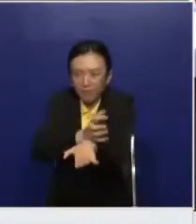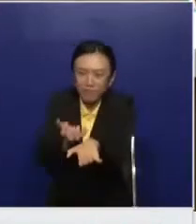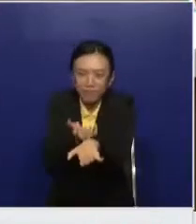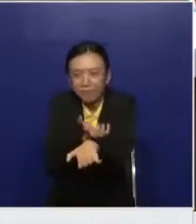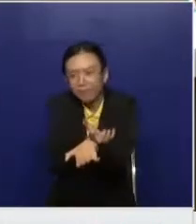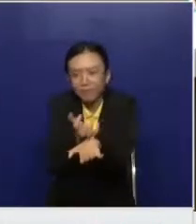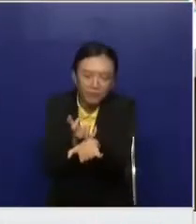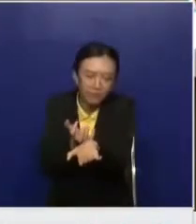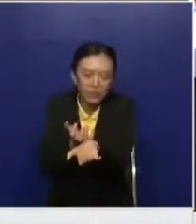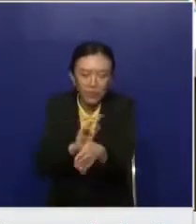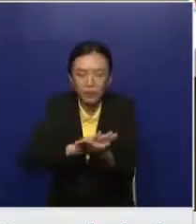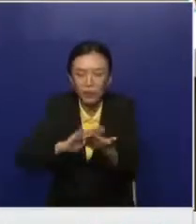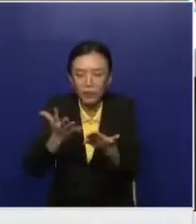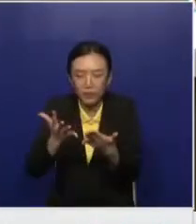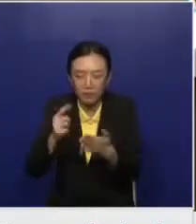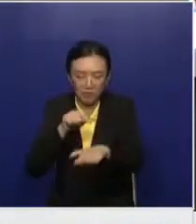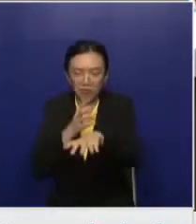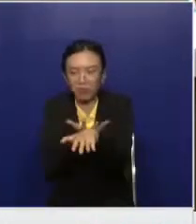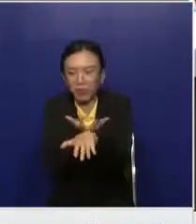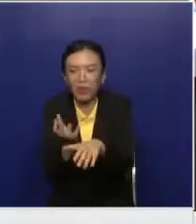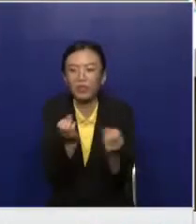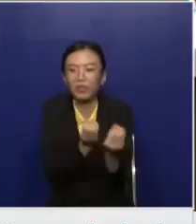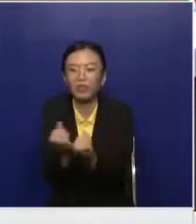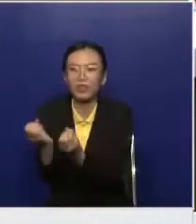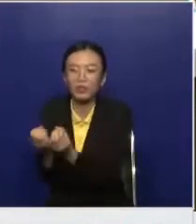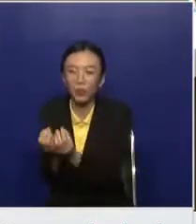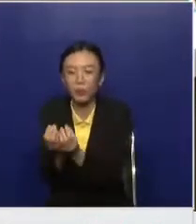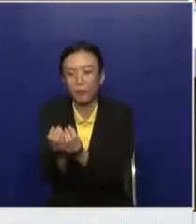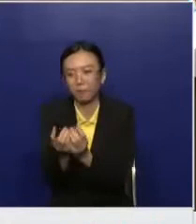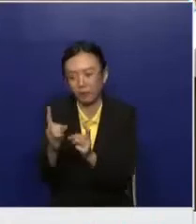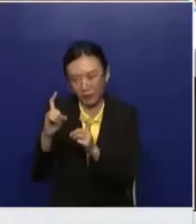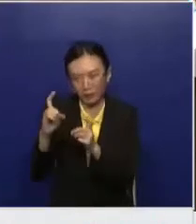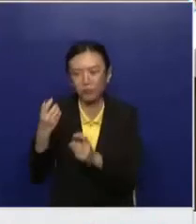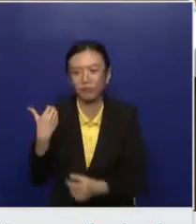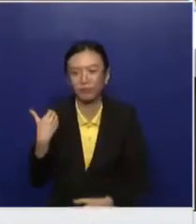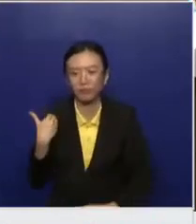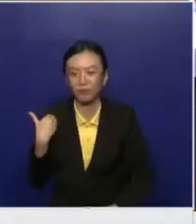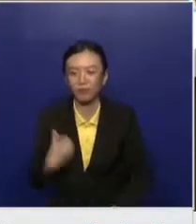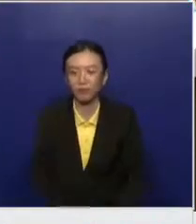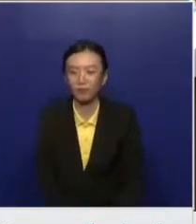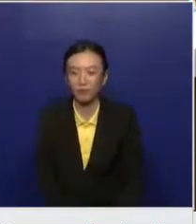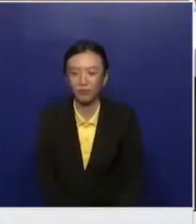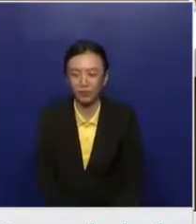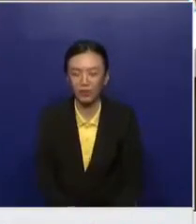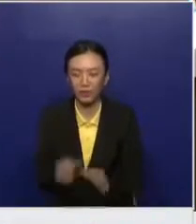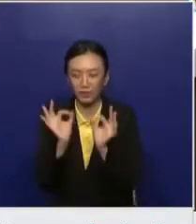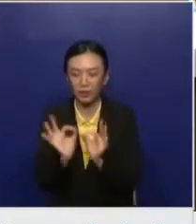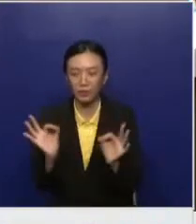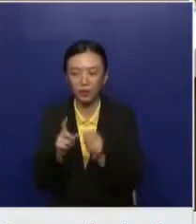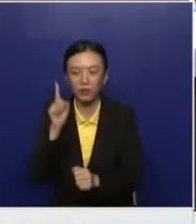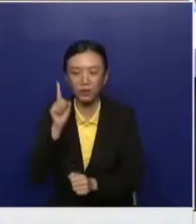ำให้ความปลอดภัยเกิดขึ้นเนี่ยก็เป็นสิ่งที่ทำได้ยากนะครับจำเป็นอย่างยิ่งที่จะต้องมีการบังคับ